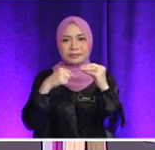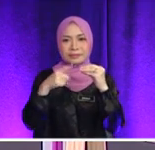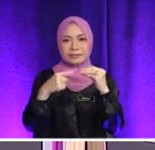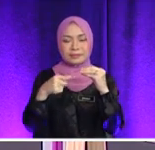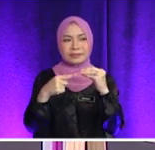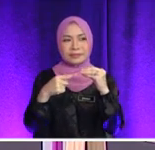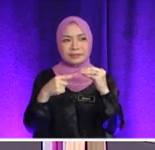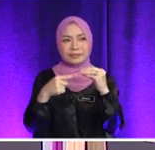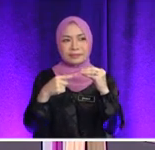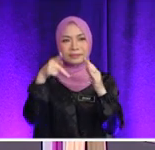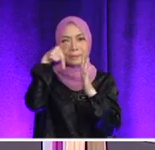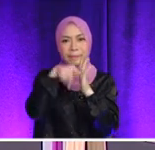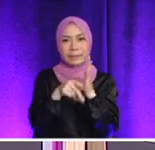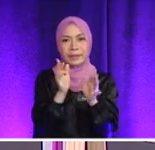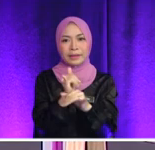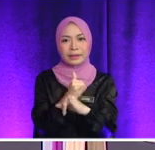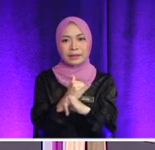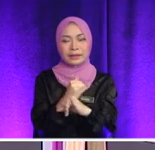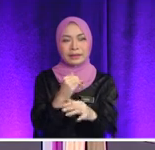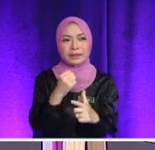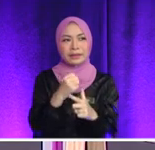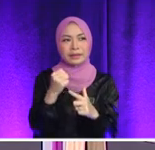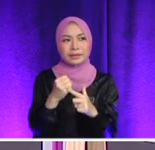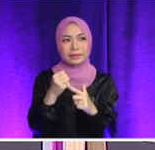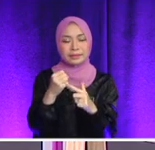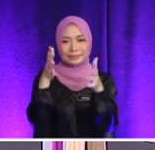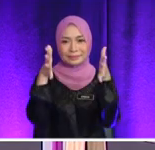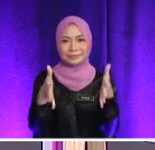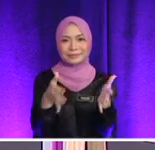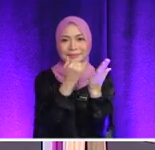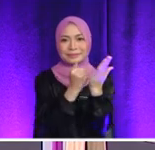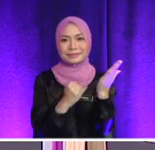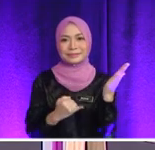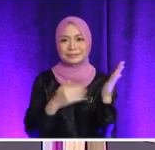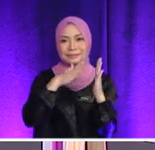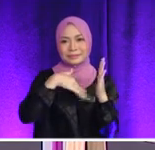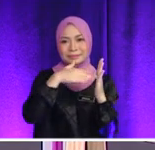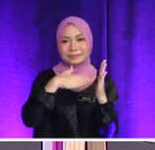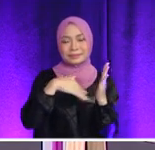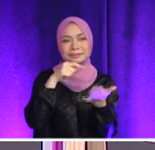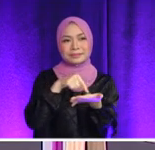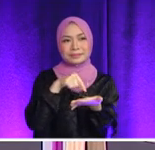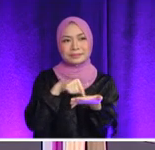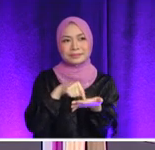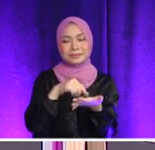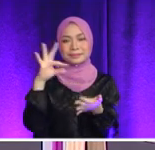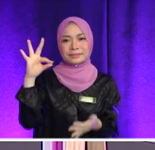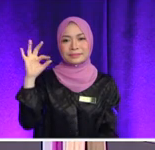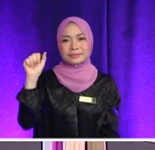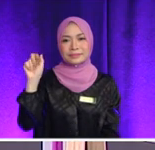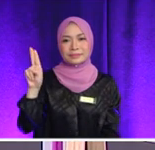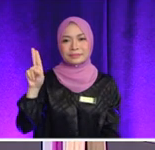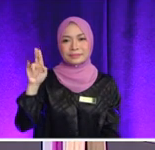teruskan Apakah artis rujukan yang kita ee boleh ambil daripada aliran fabizam ini sendiri oke